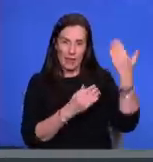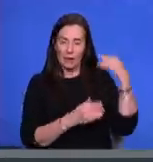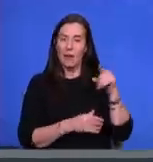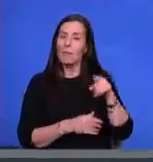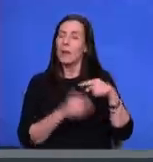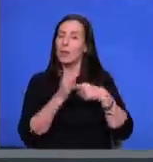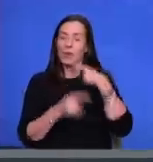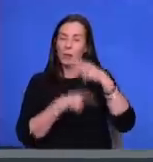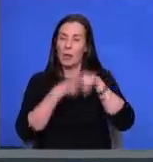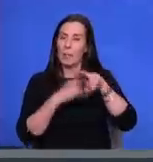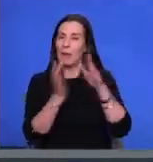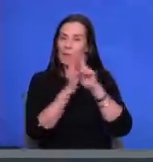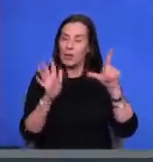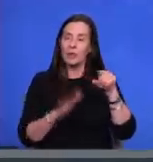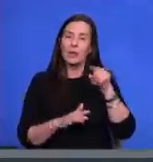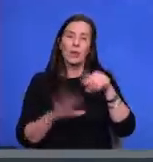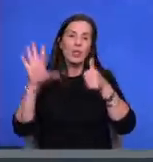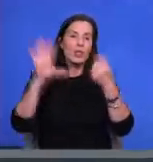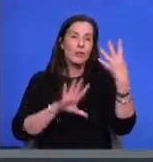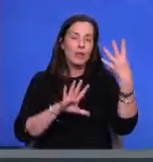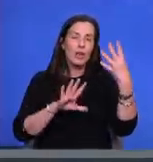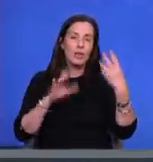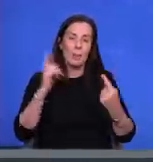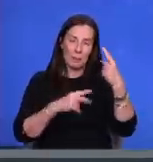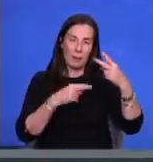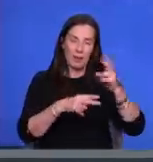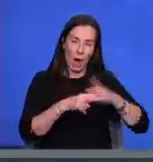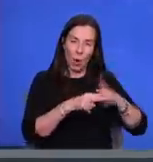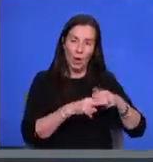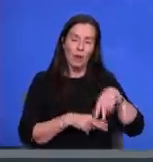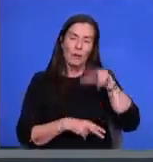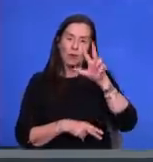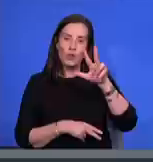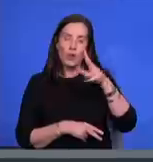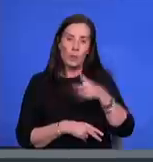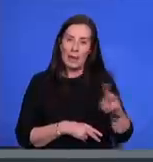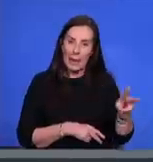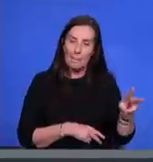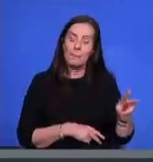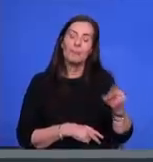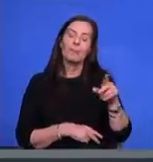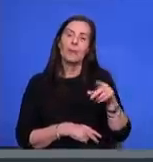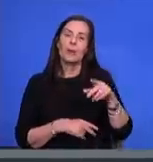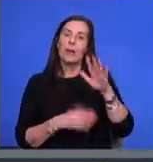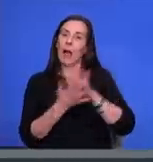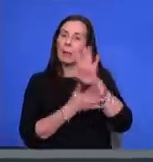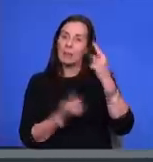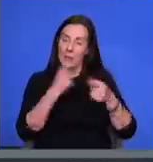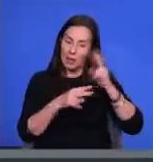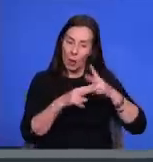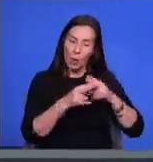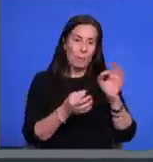למשל ב-2017 דווח על 69 מקרי תחלואה בילדים ו-3 מקרי פטירה, לעומת 15 מקרי תחלואה